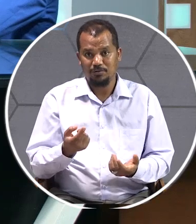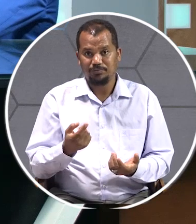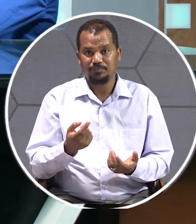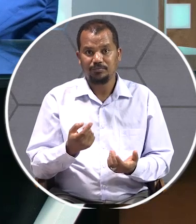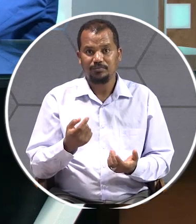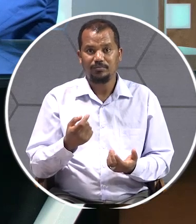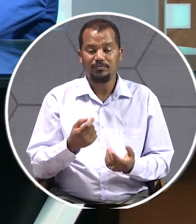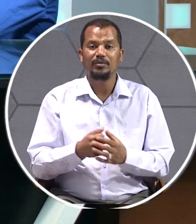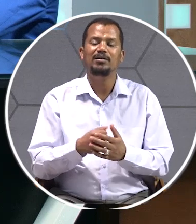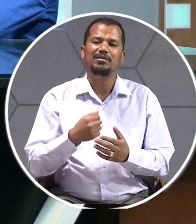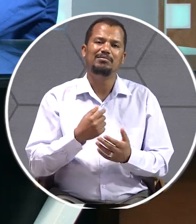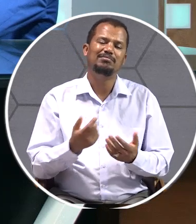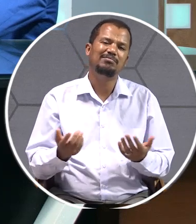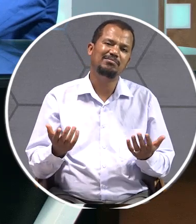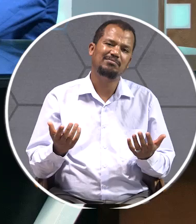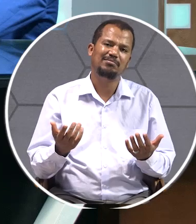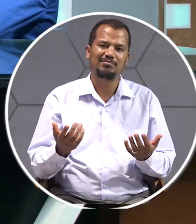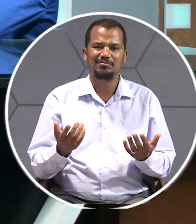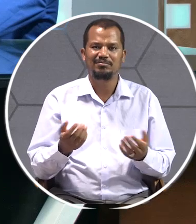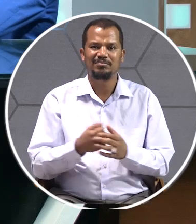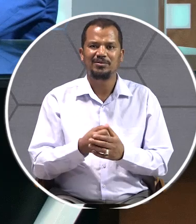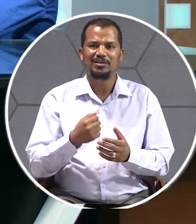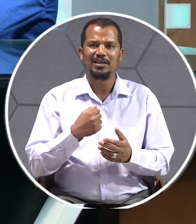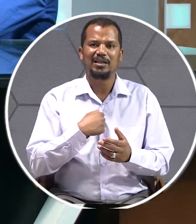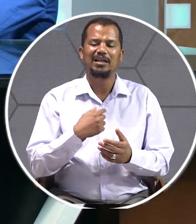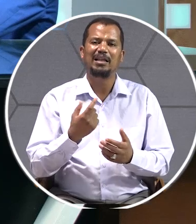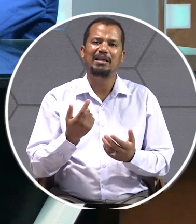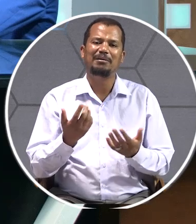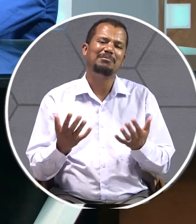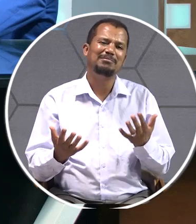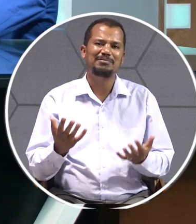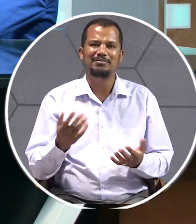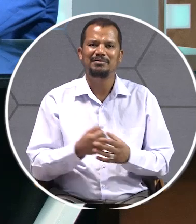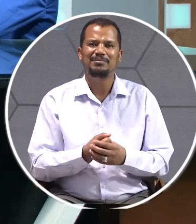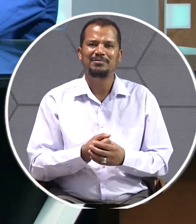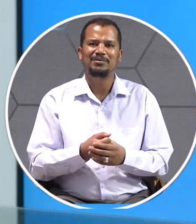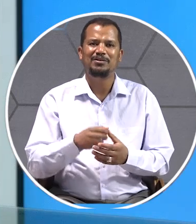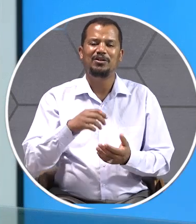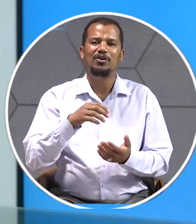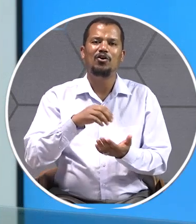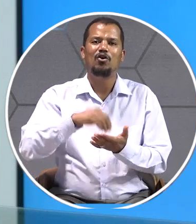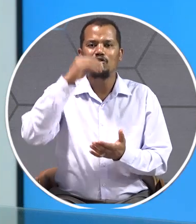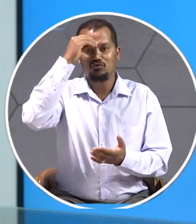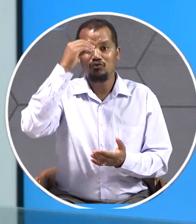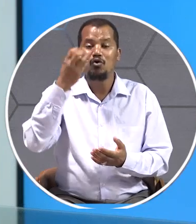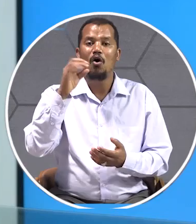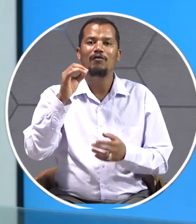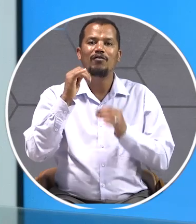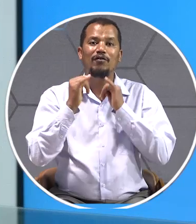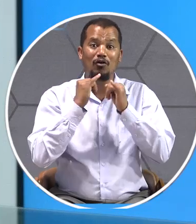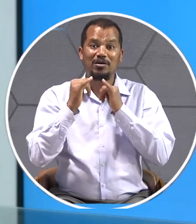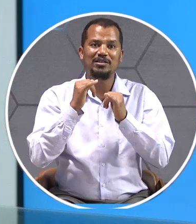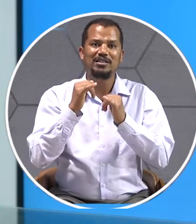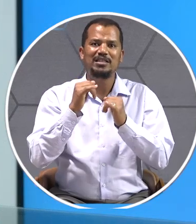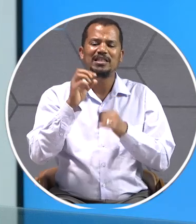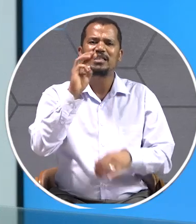field አይደለም አዎ ያ IT component አለው school of information studies for africa ሲሳም